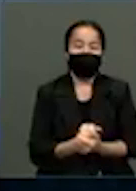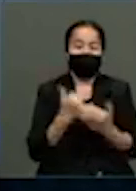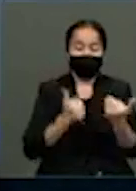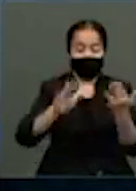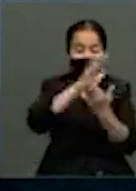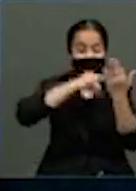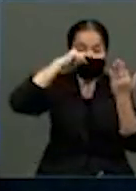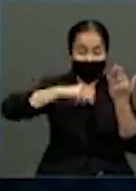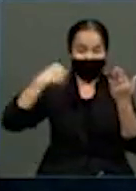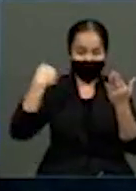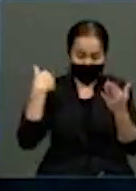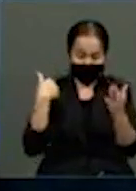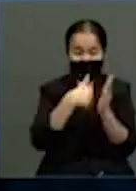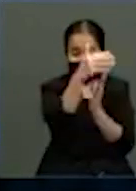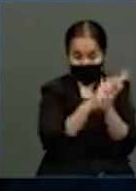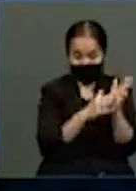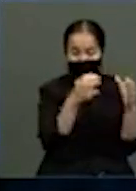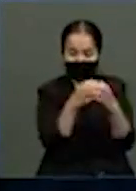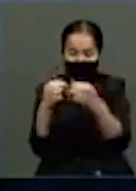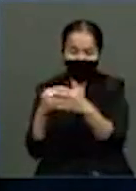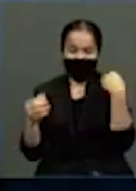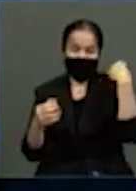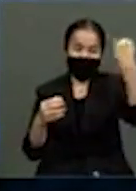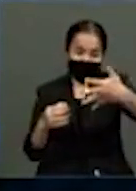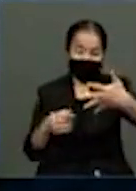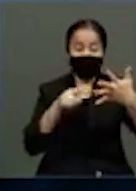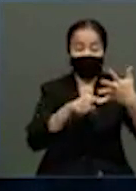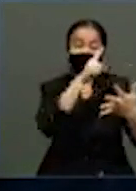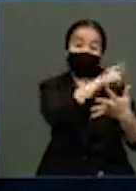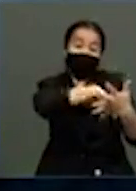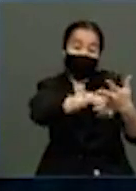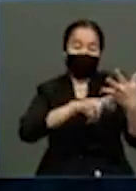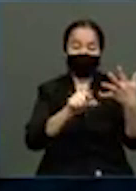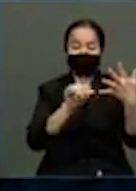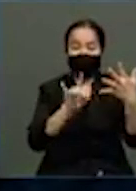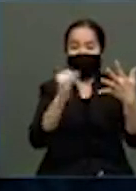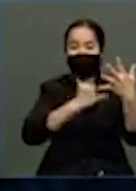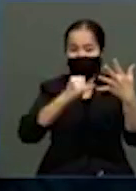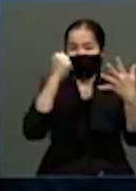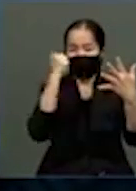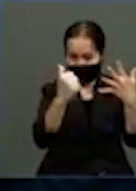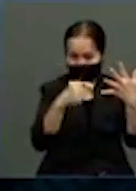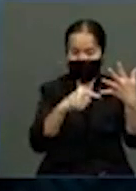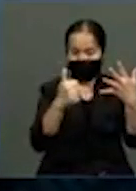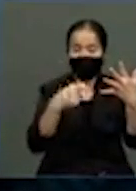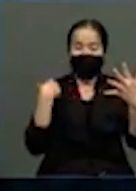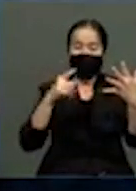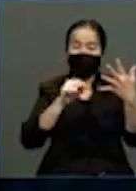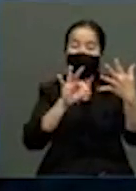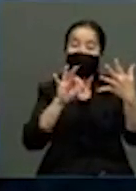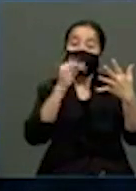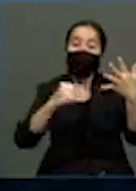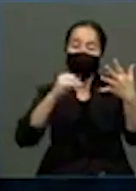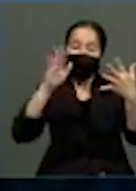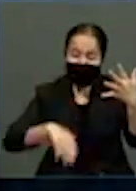ป็น5สีนะครับสีขาว28จังหวัดครับครั้งนี้ลดลงจากเมื่อวานซึ่งเป็น29จังหวัดลงมาหน่อยหนึ่ง